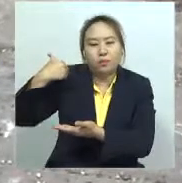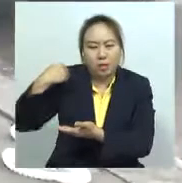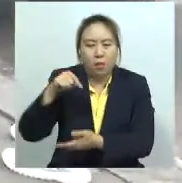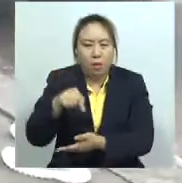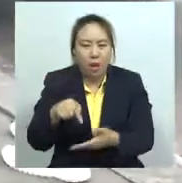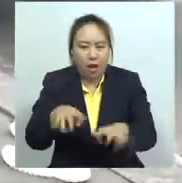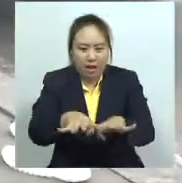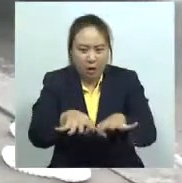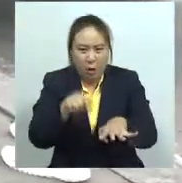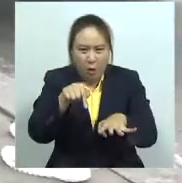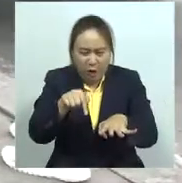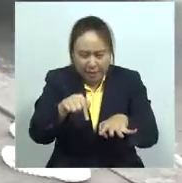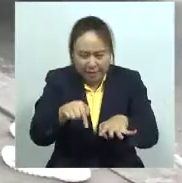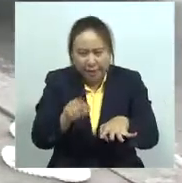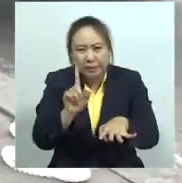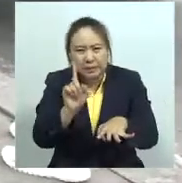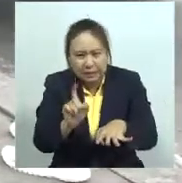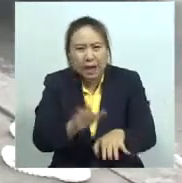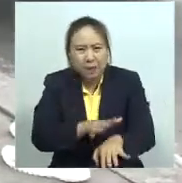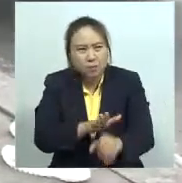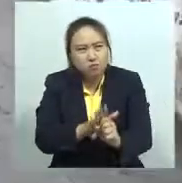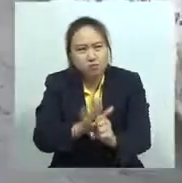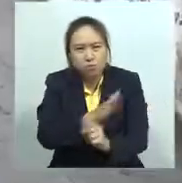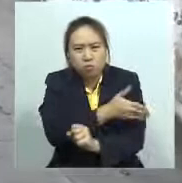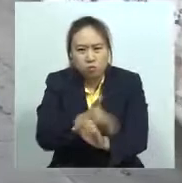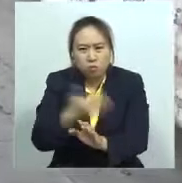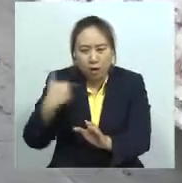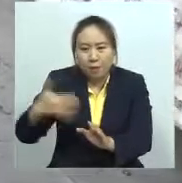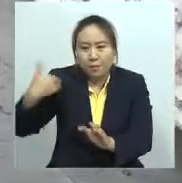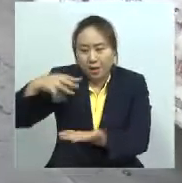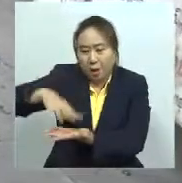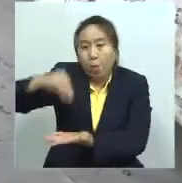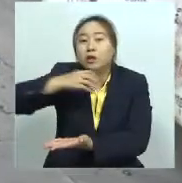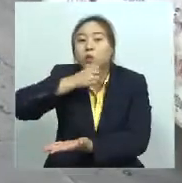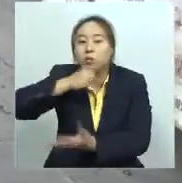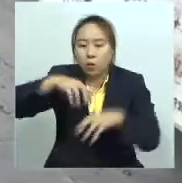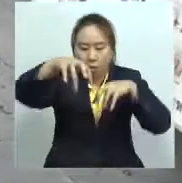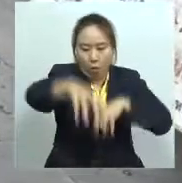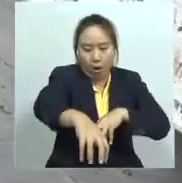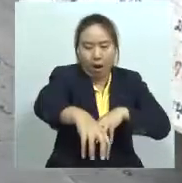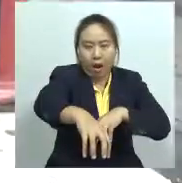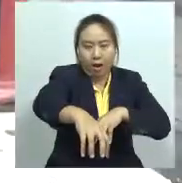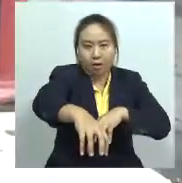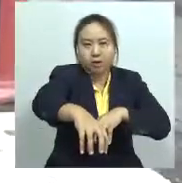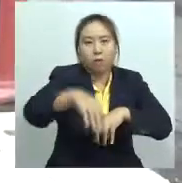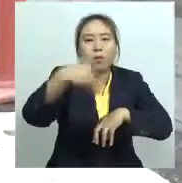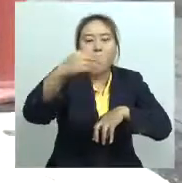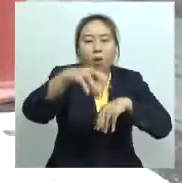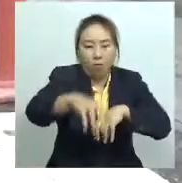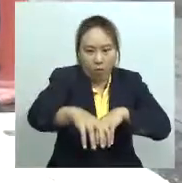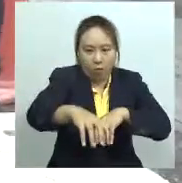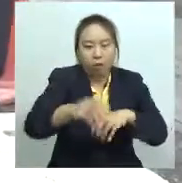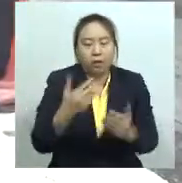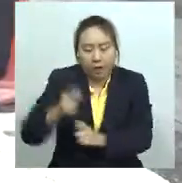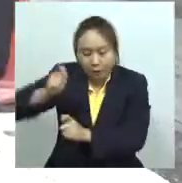ฝาท่อชำรุดมาสักพักหนึ่งแล้วค่ะโดยที่มีการนำกรวยยางเนี่ยมาวางเอาไว้แบบนี้ค่ะเป็นการชั่วคราวนะคะในช่วงที่มี